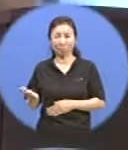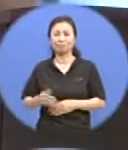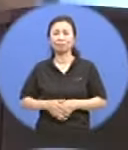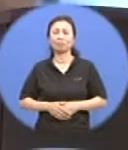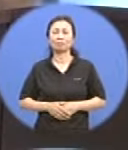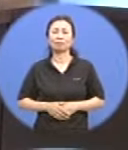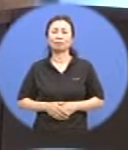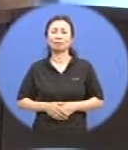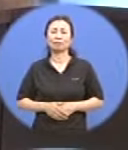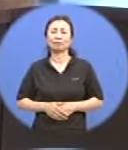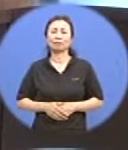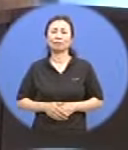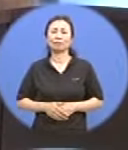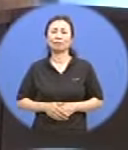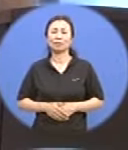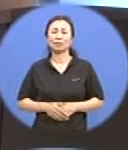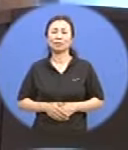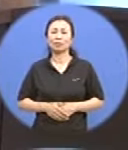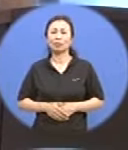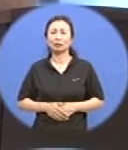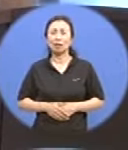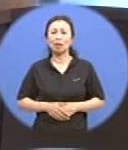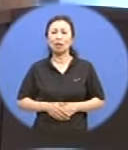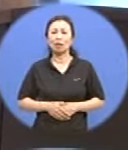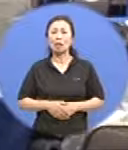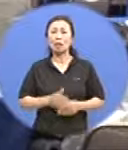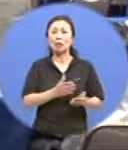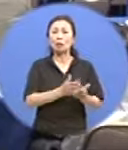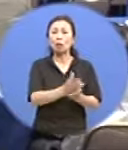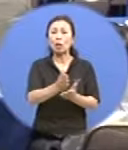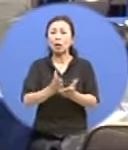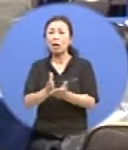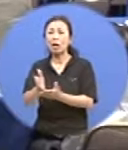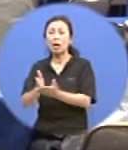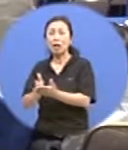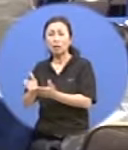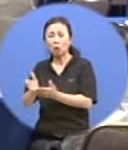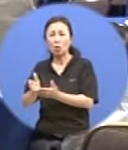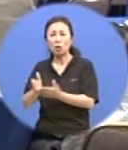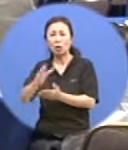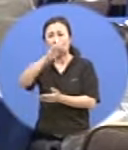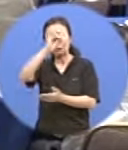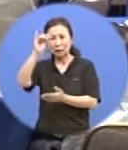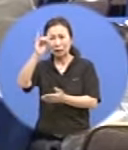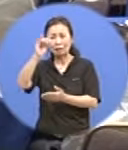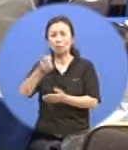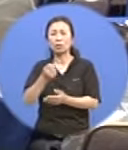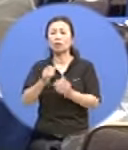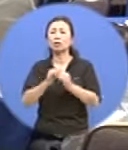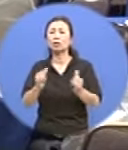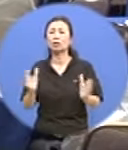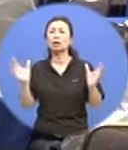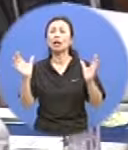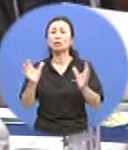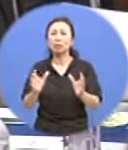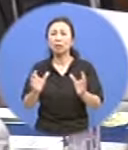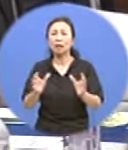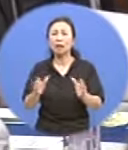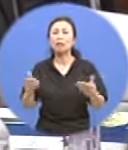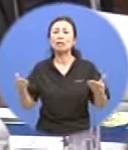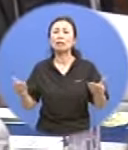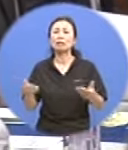界 の有識者を集めて、産業技術戦略会議というのを作っていて、それ